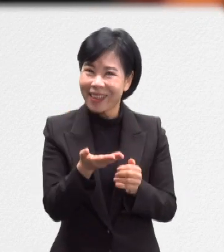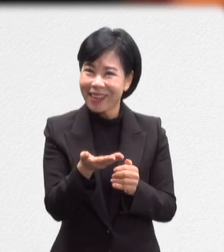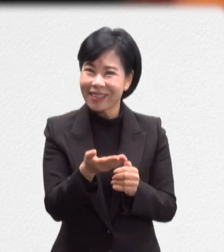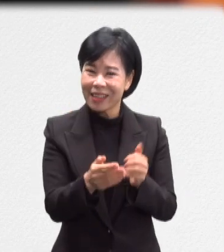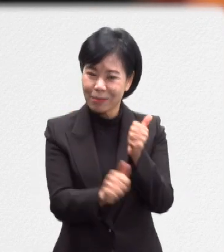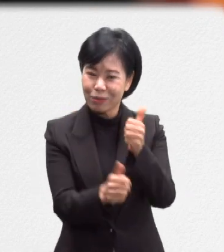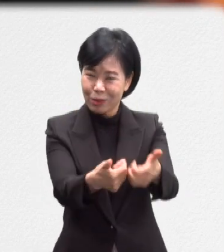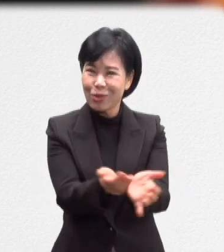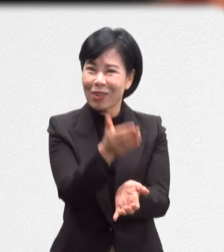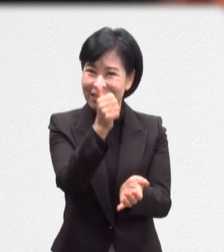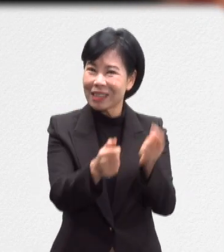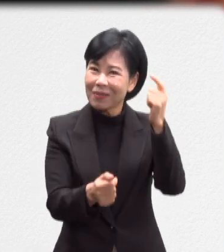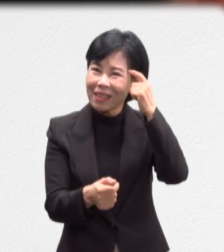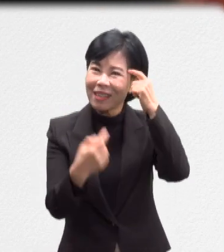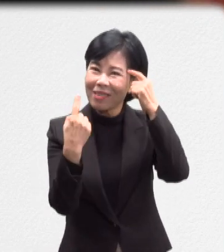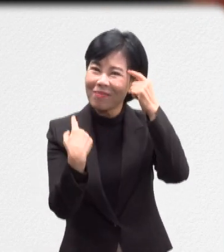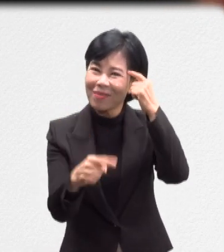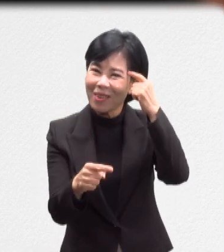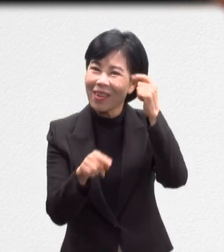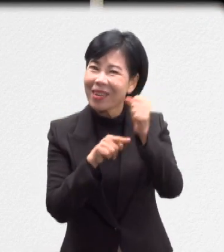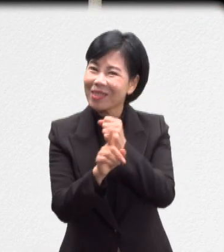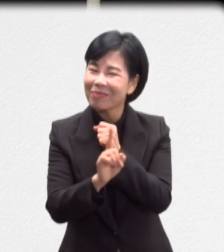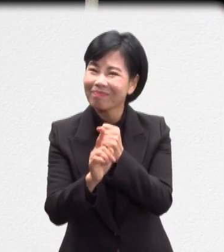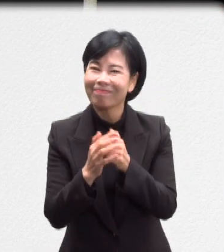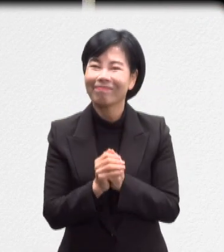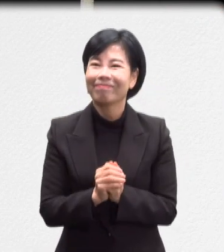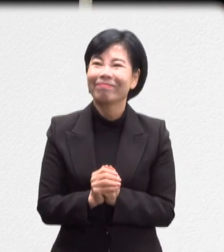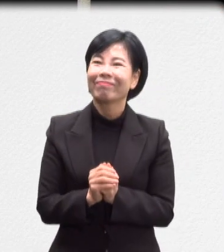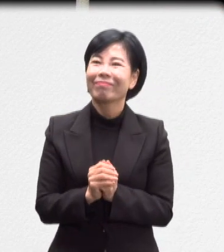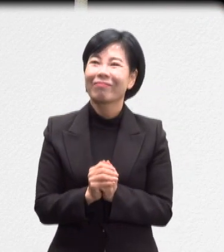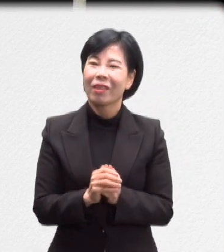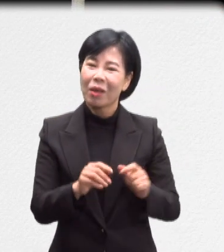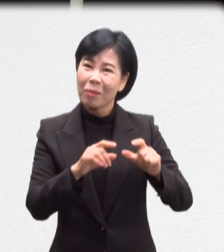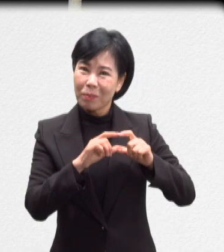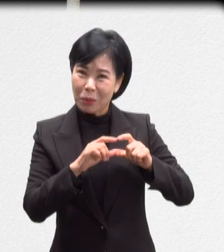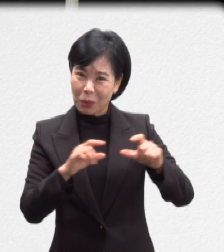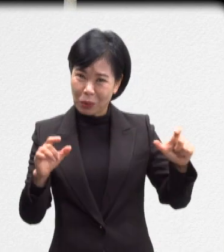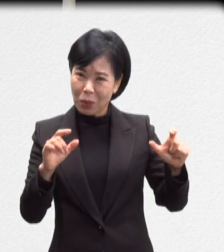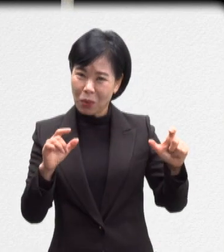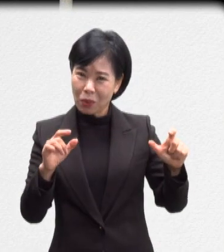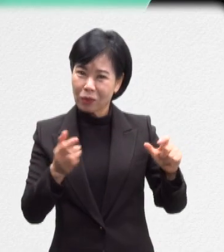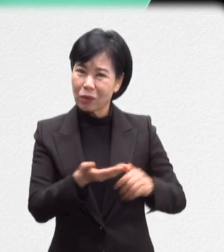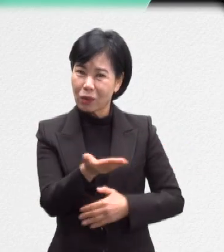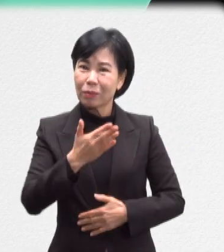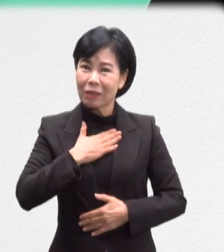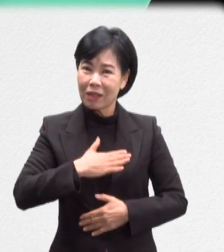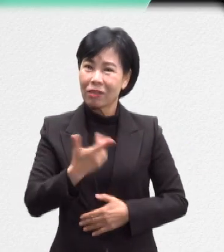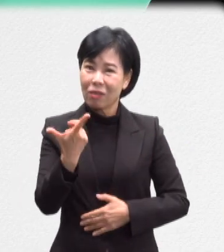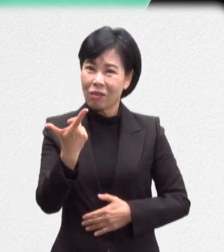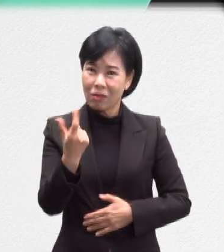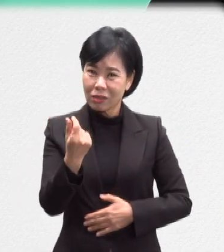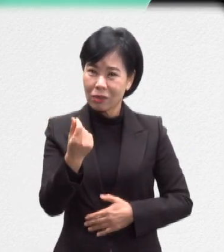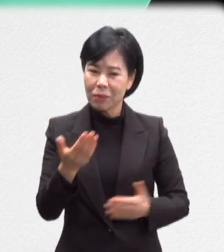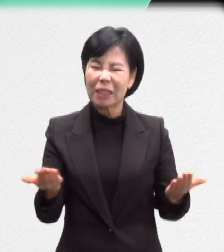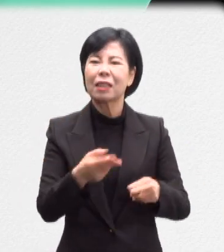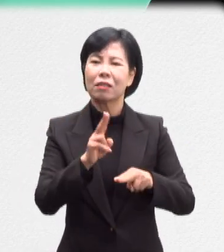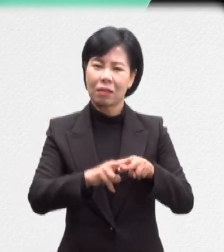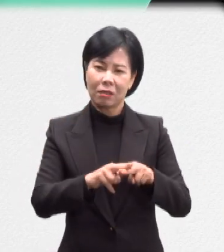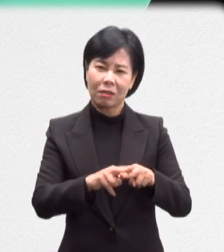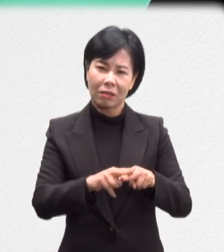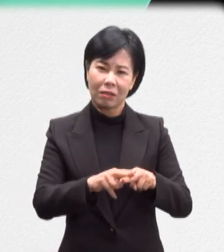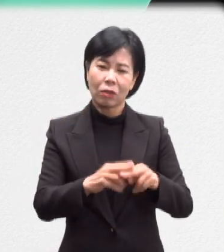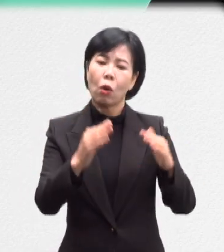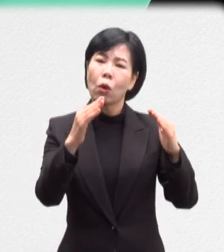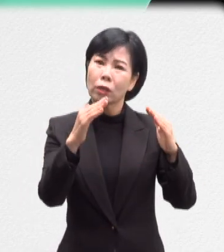부위원장님이 생각하기에는 어떤 이유가 크다고 생각하십니까? 일반적으로 많이 알려졌던 거는 그러니까 일자리가 너무 없다, 주거비가